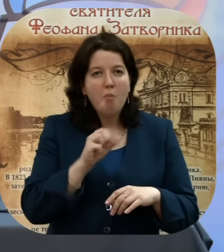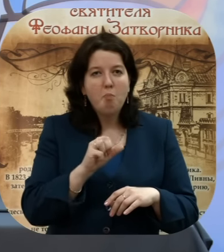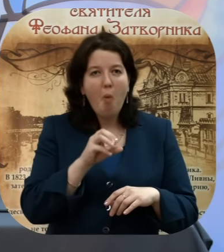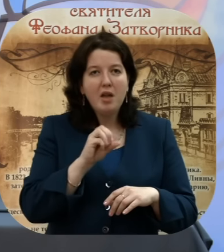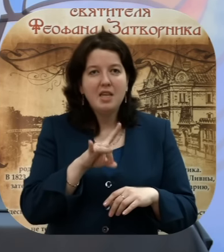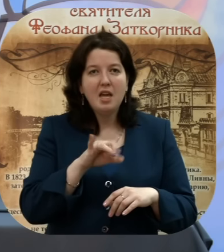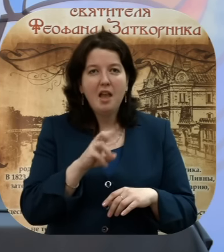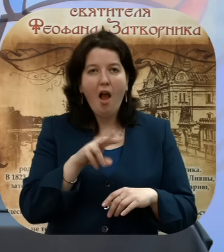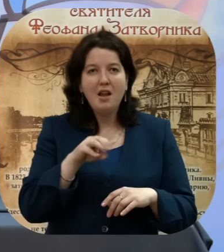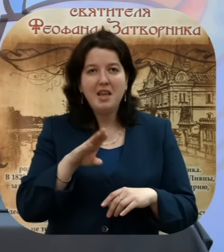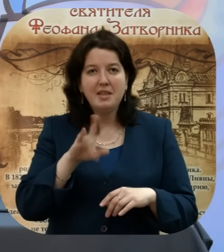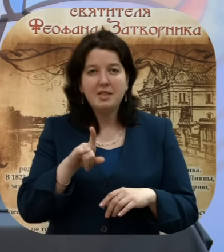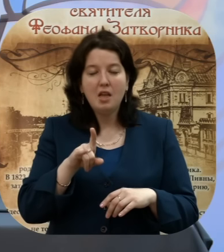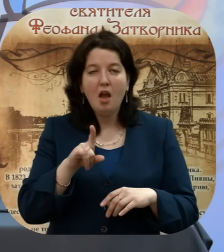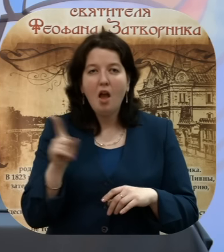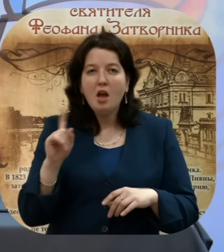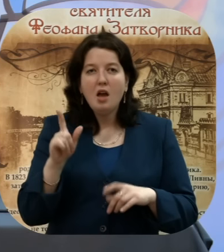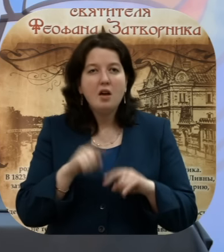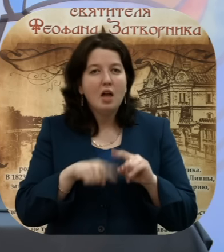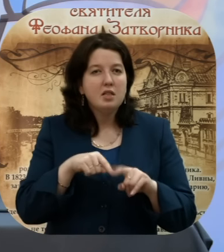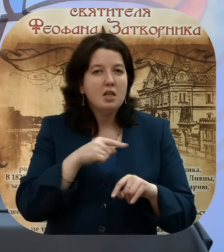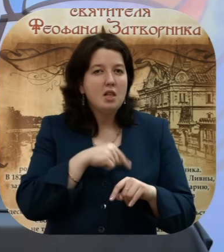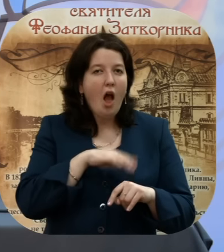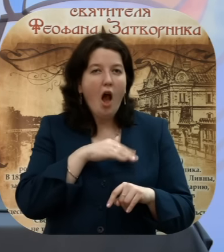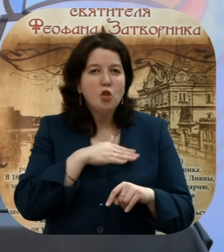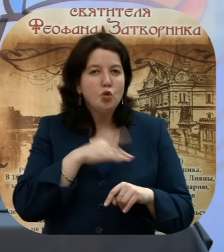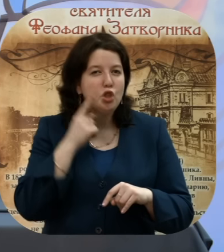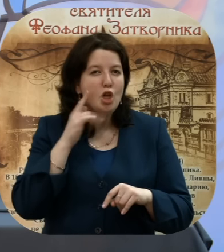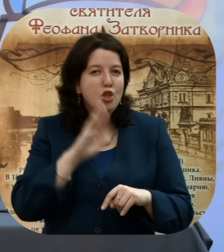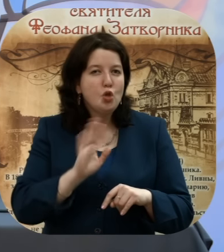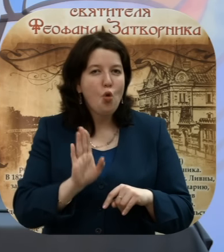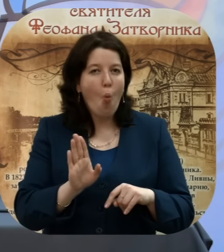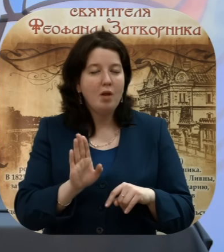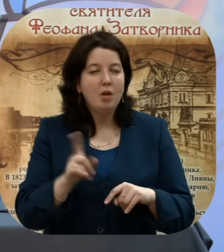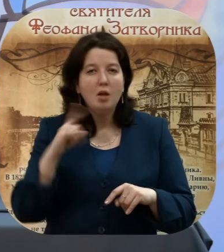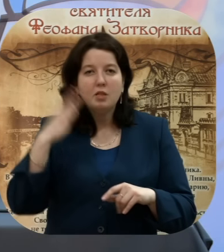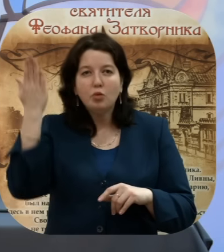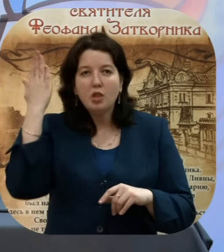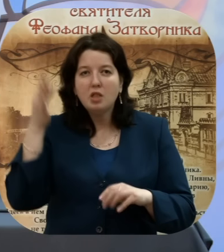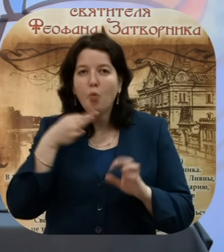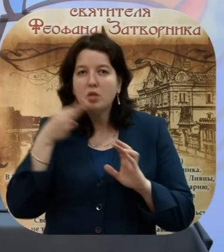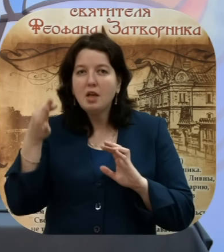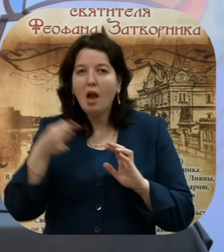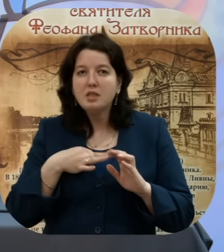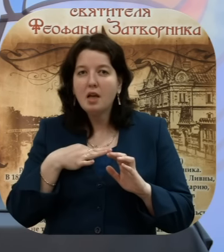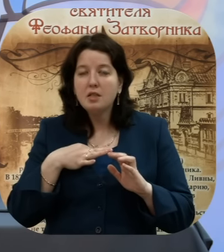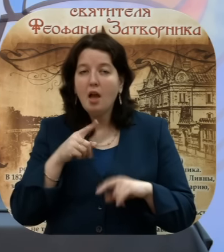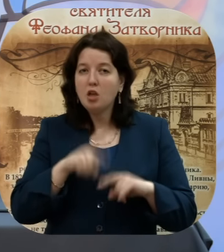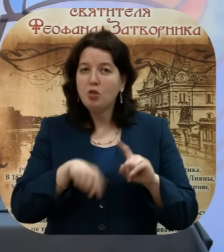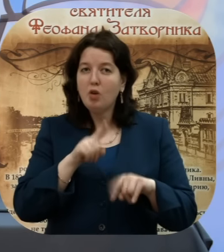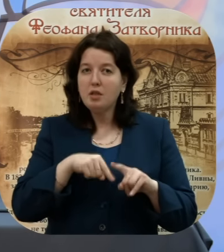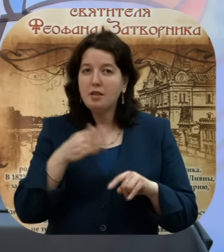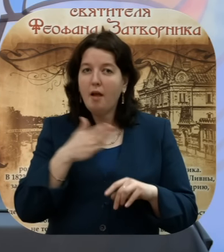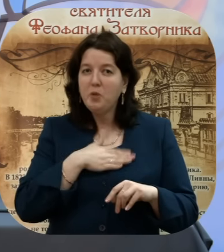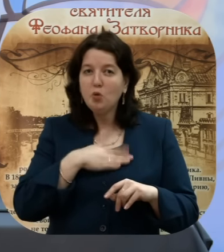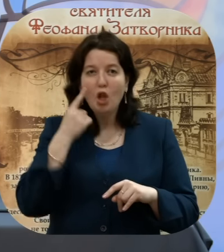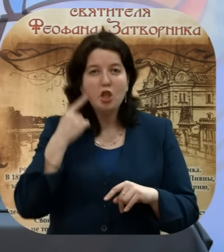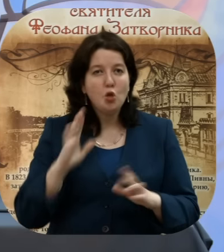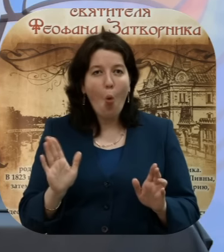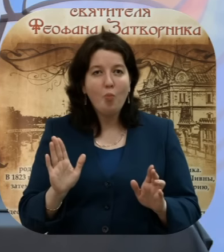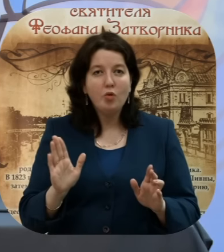думаем, потому что с душой все ясно, Господь сказал. О душе не думаем, иначе бы сами